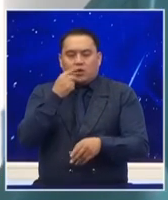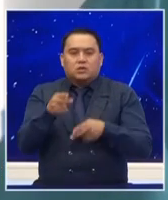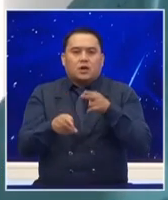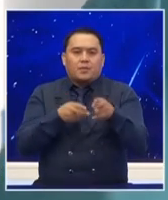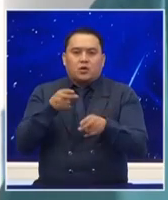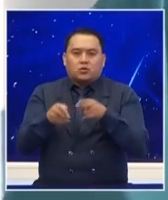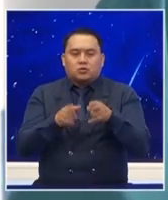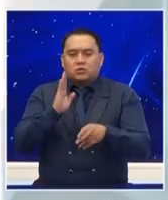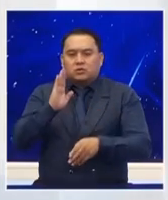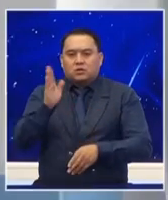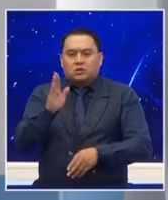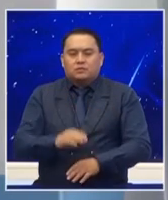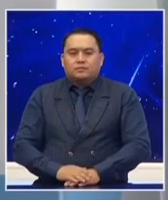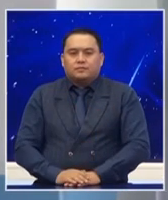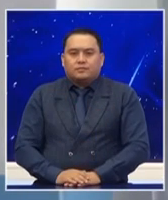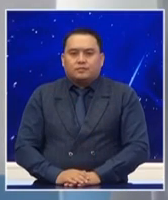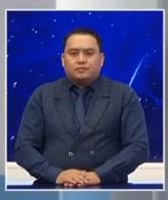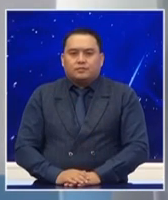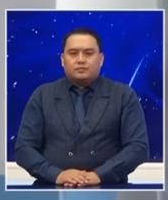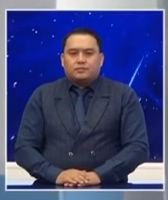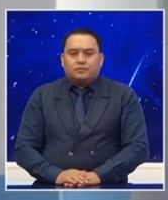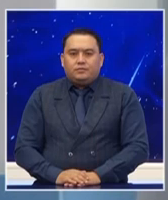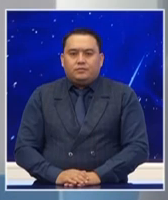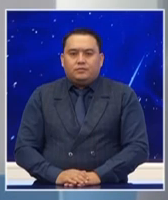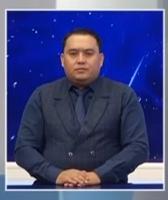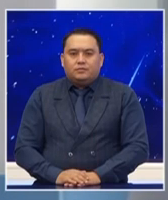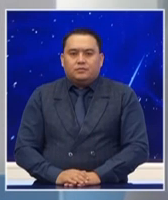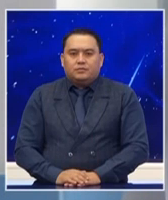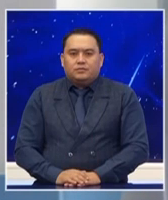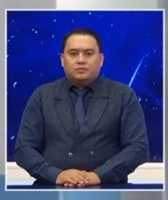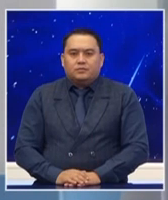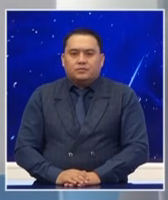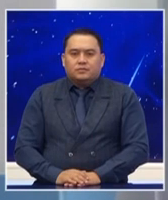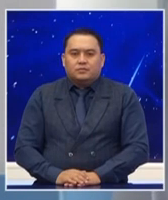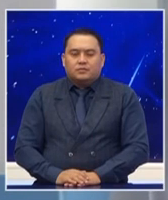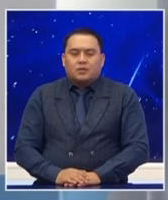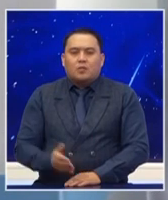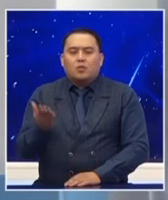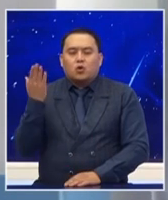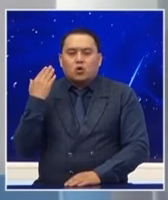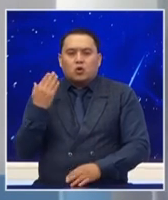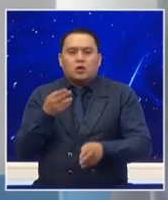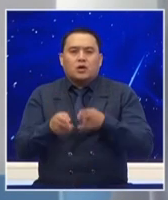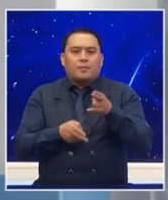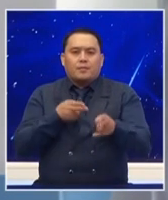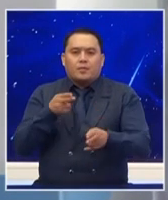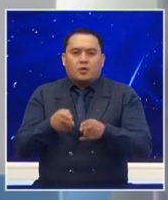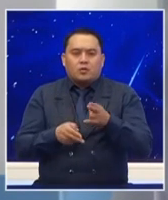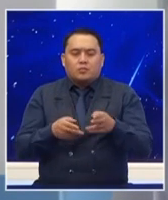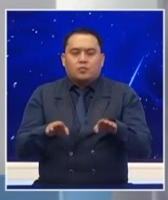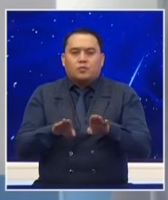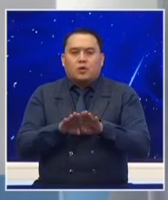эндоскопиялық стойкамен. Бұл эндоскопиялық стойка бұрынғы оталарға қарағанда бұл мала